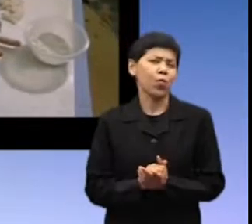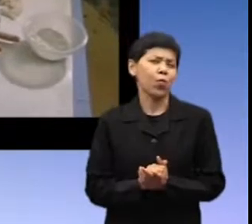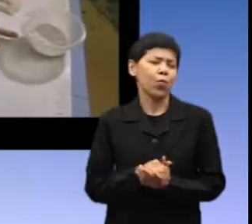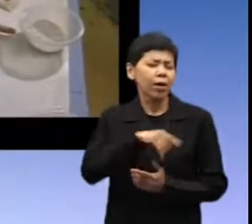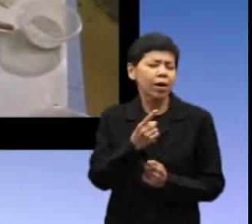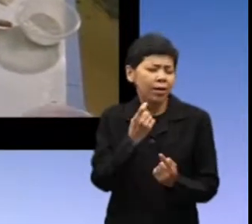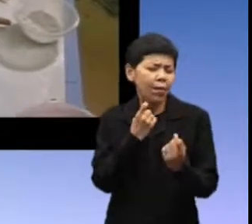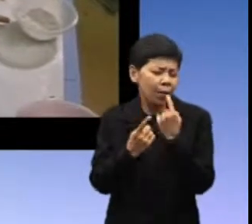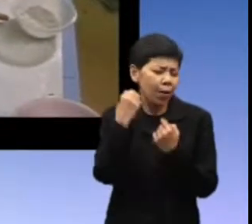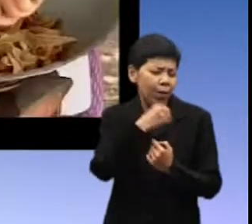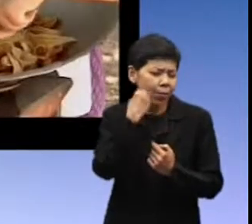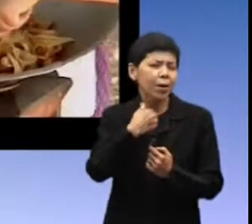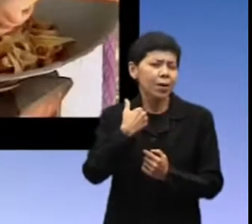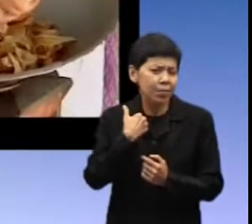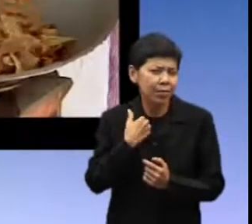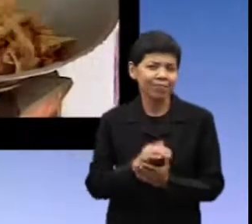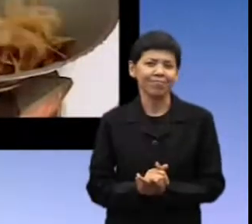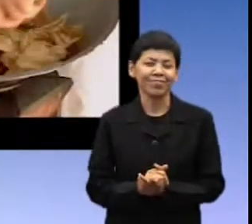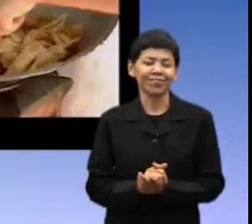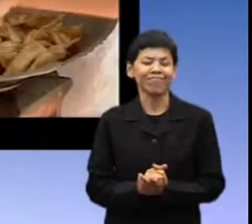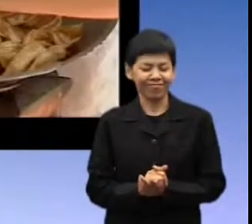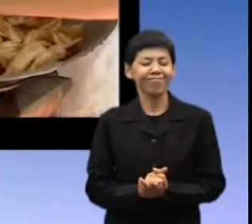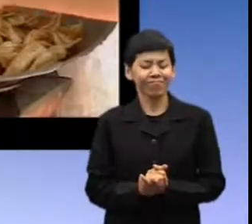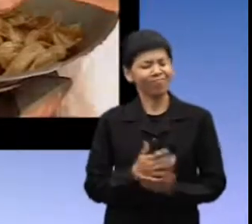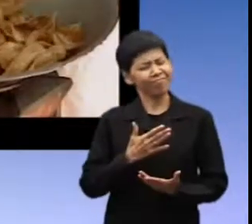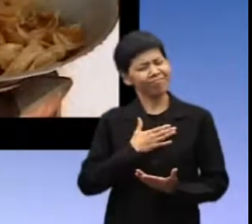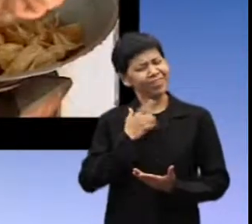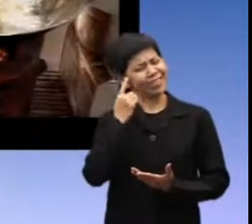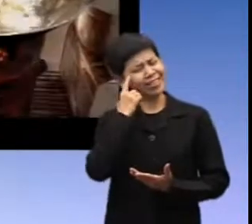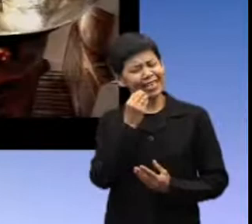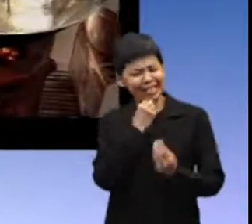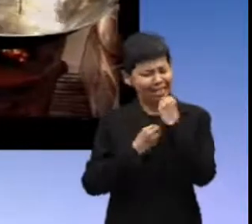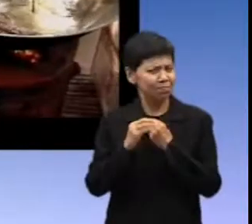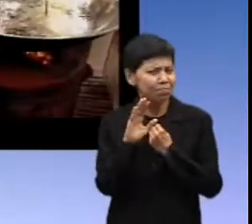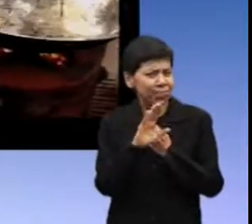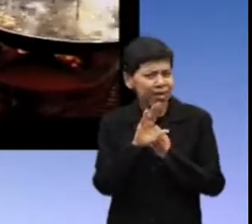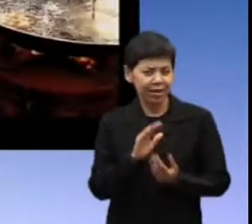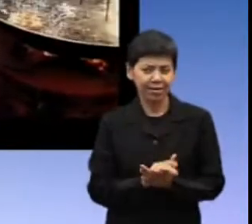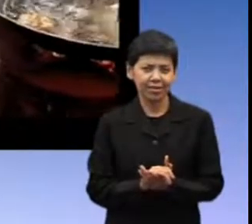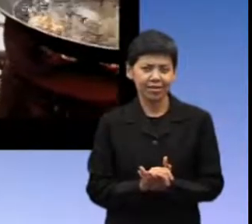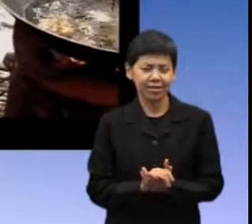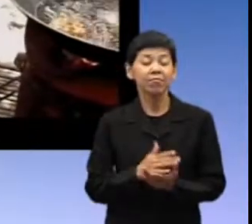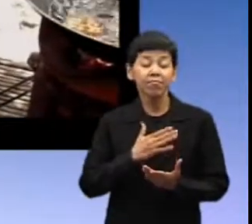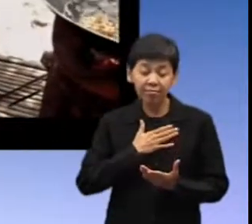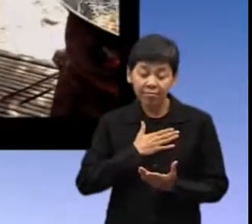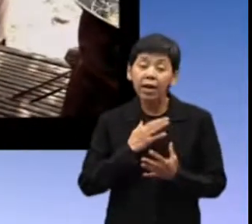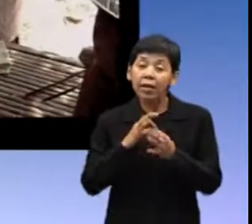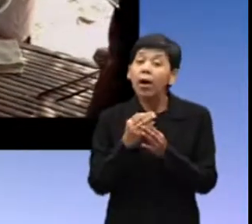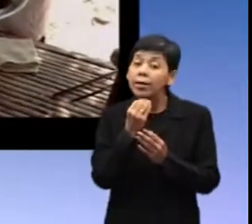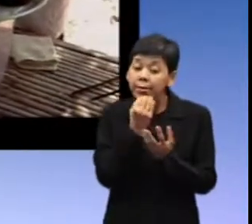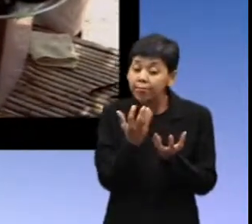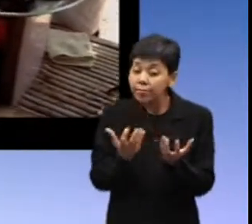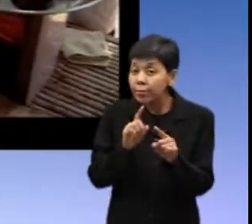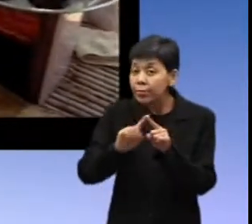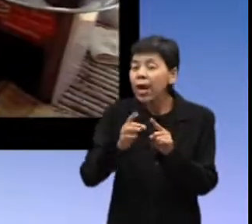ผู้ชมสนใจมากที่สุดแหมพูดแบบนี้ไม่ได้หมายความว่าเห็นแก่กินนะครับแต่หมายความว่าอาหารการ